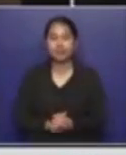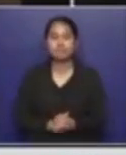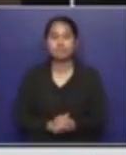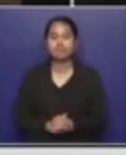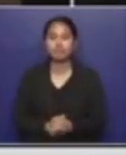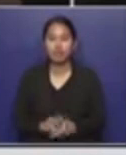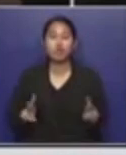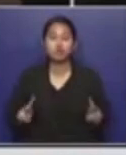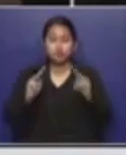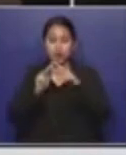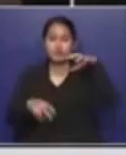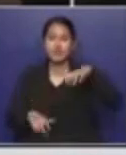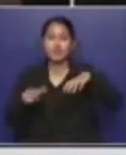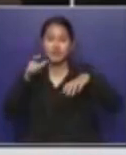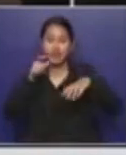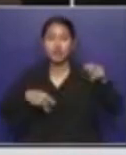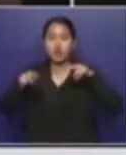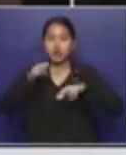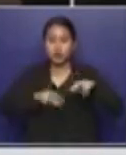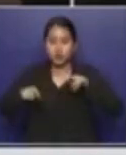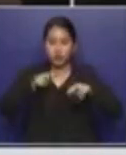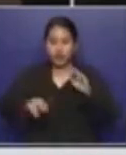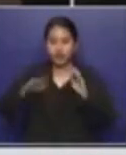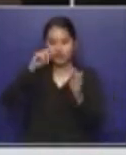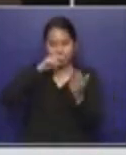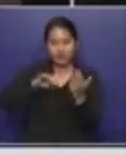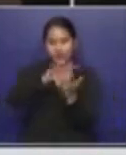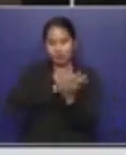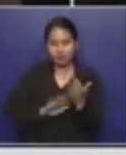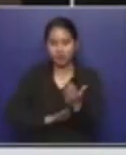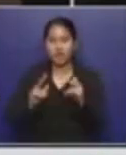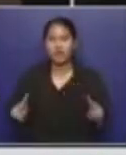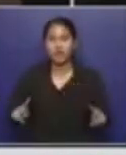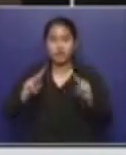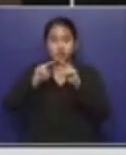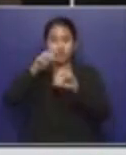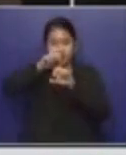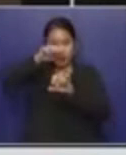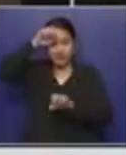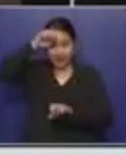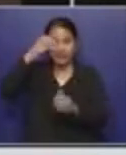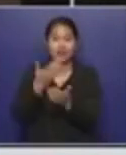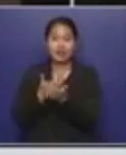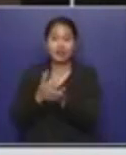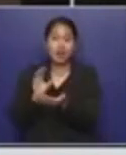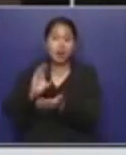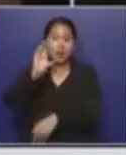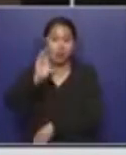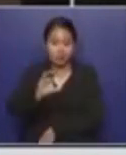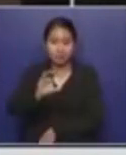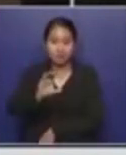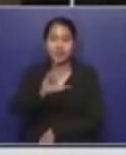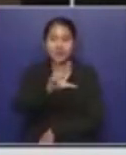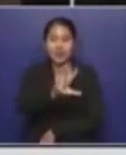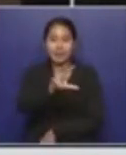แล76ทั่วประเทศคือกระทรวงมหาดไทยนะครับได้รับงบประมาณจัดสรรไปทั้งสิ้น